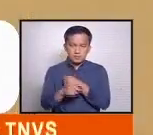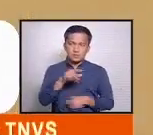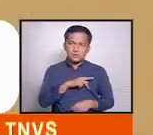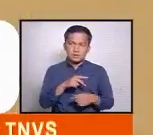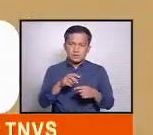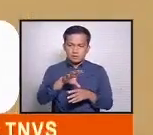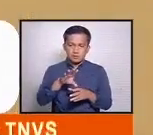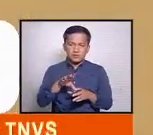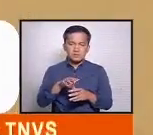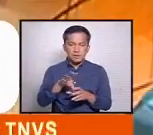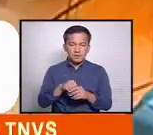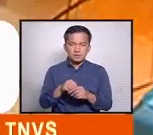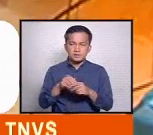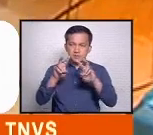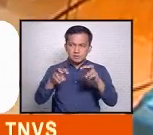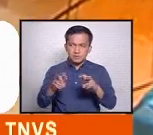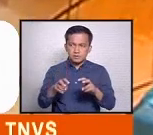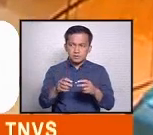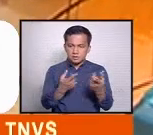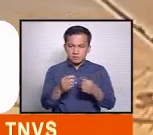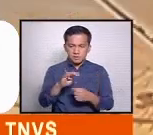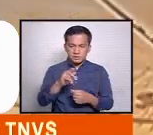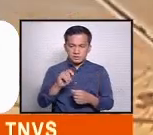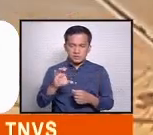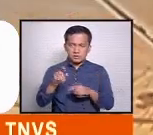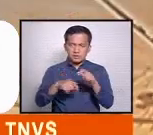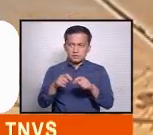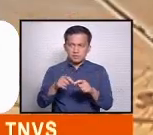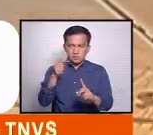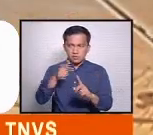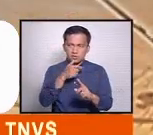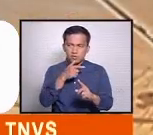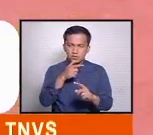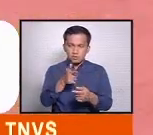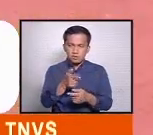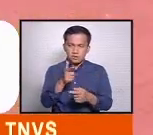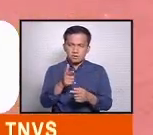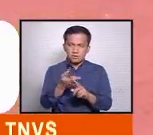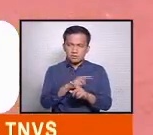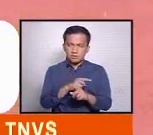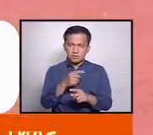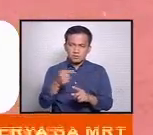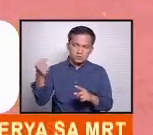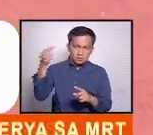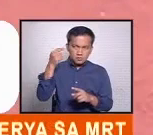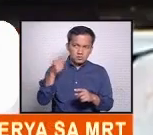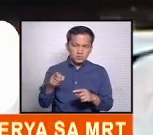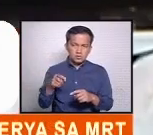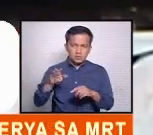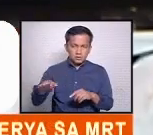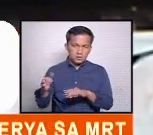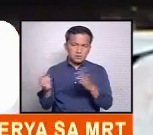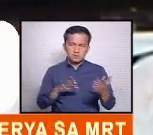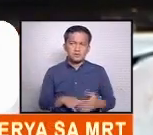imbestigasyon ang pagsasagawa ng ballistic test para matukoy kung kaninong baril nagmula ang balang tumama sa ulo